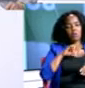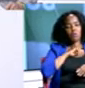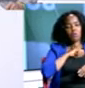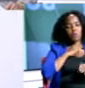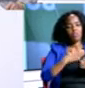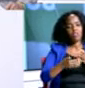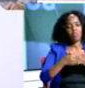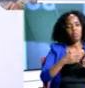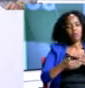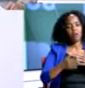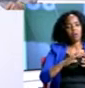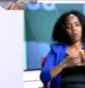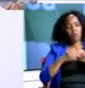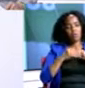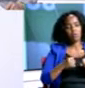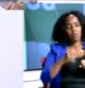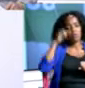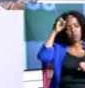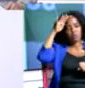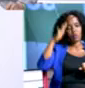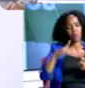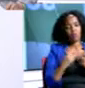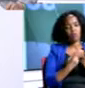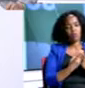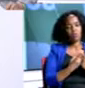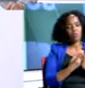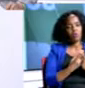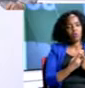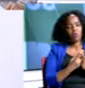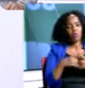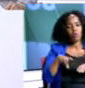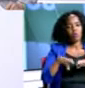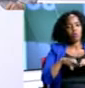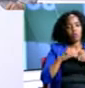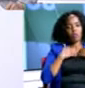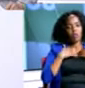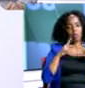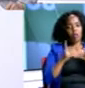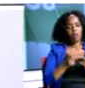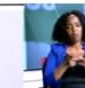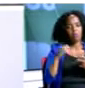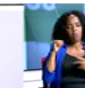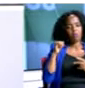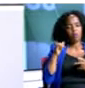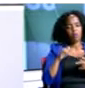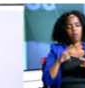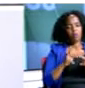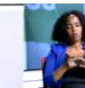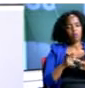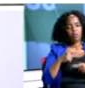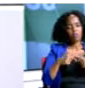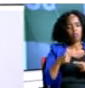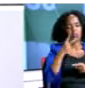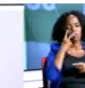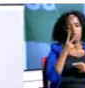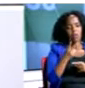danda'u. Namni kun nama akkasii wajjin wal qunnamtii godhe yoo ta'es bakka jirurraa bakka biroos deemee yoo ta'es kanas